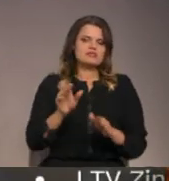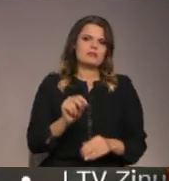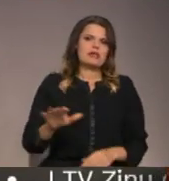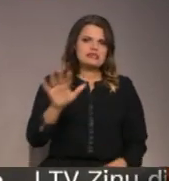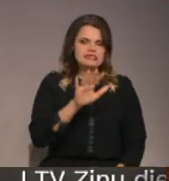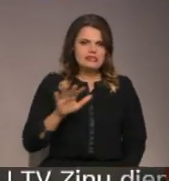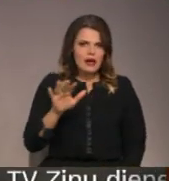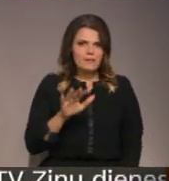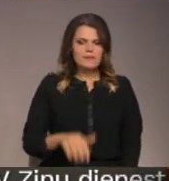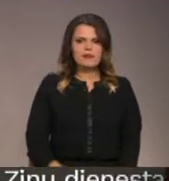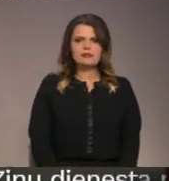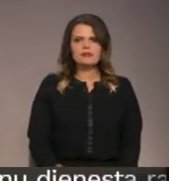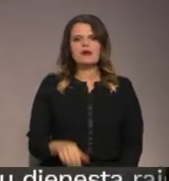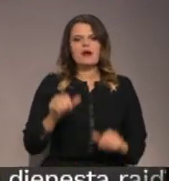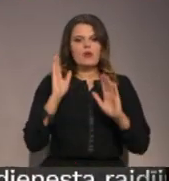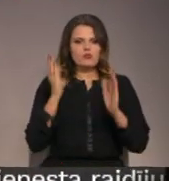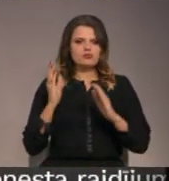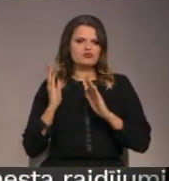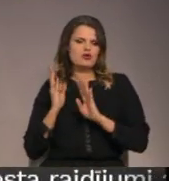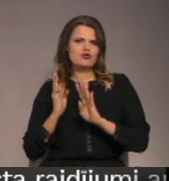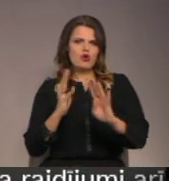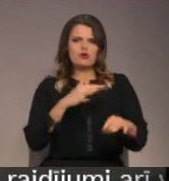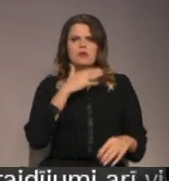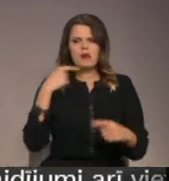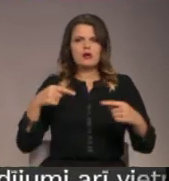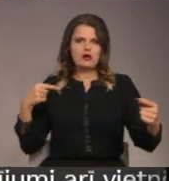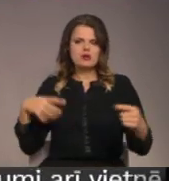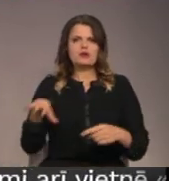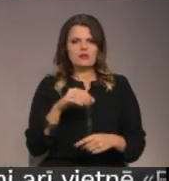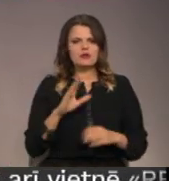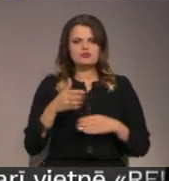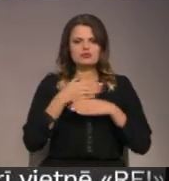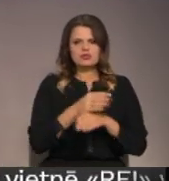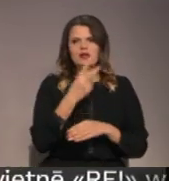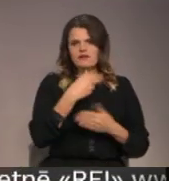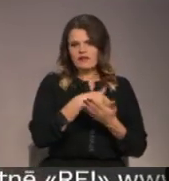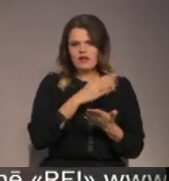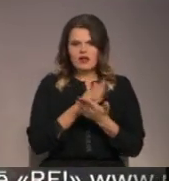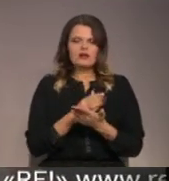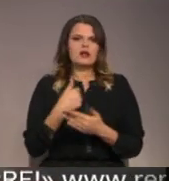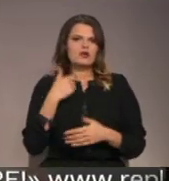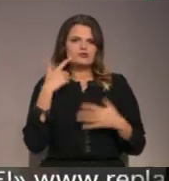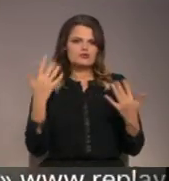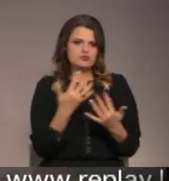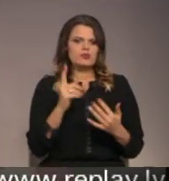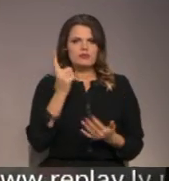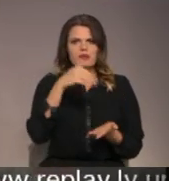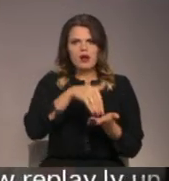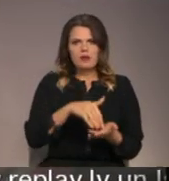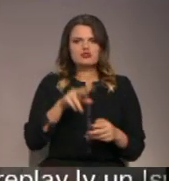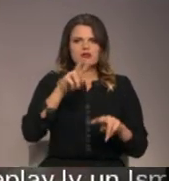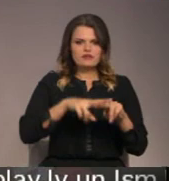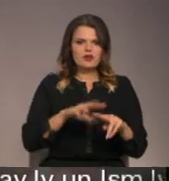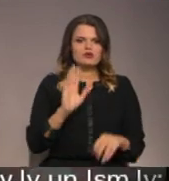valstīm. Tā kolona veidosies pārāk gara, tad droši vien, ka mēs to kolonu dalīsim divas daļas. Es tā domāju, ka pirmais apstašanās punkts